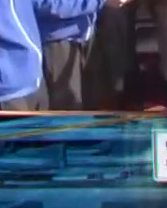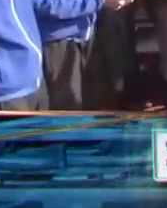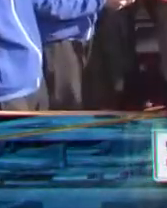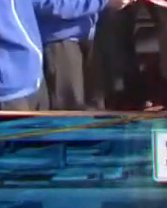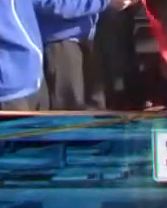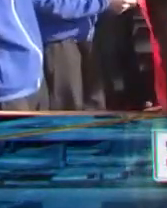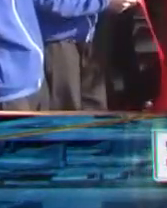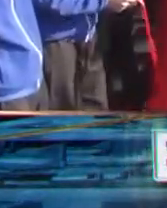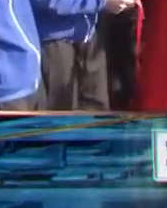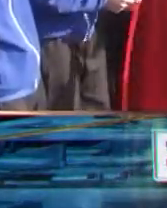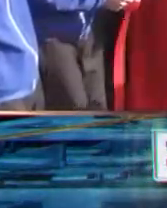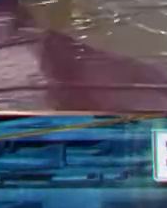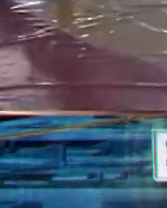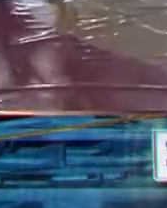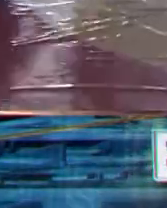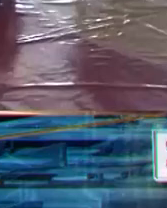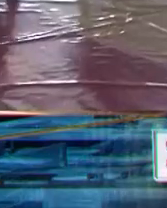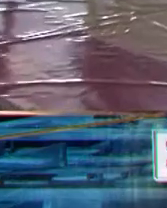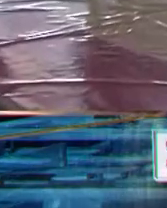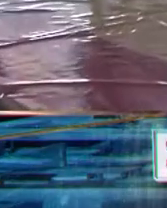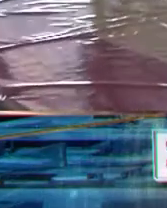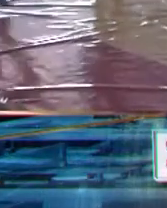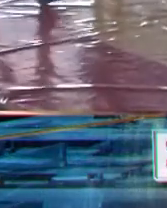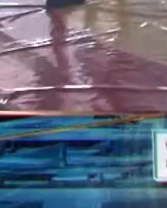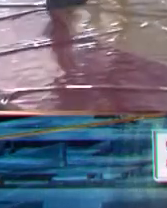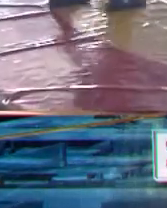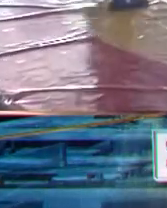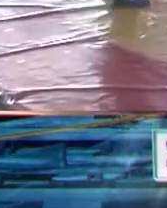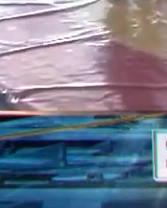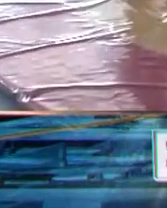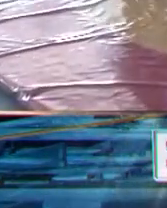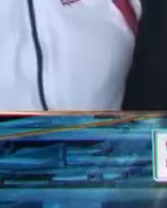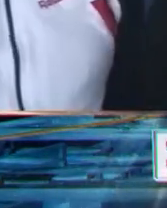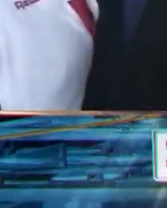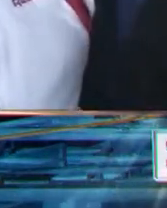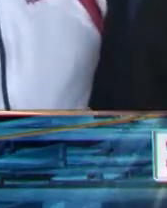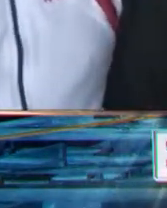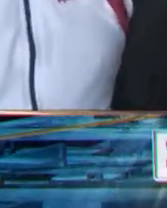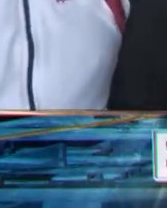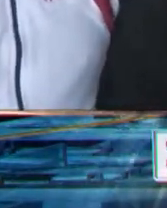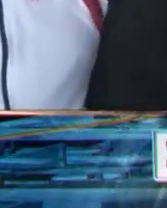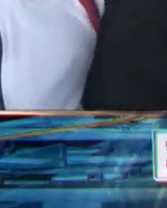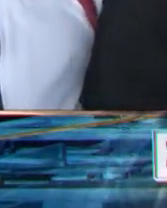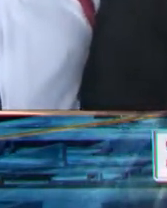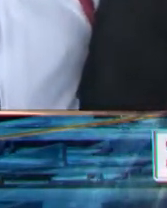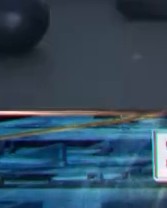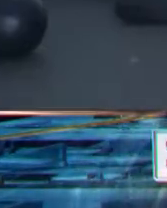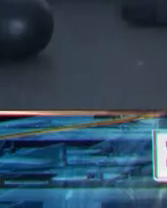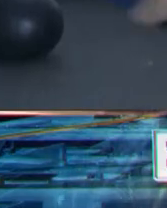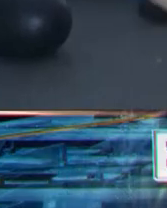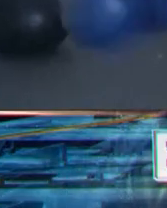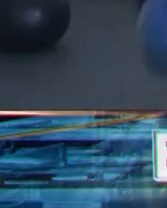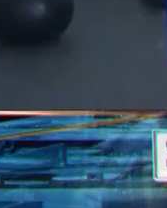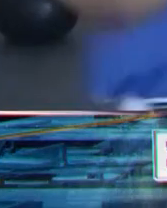Дені сау ұрпақ ұлт болашағы. Кеген ауданда спорттық сауықтыру кешені ашылды. Орталықта бір күнде 800-ге тарта бала